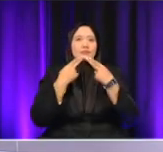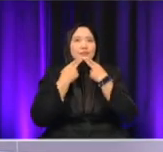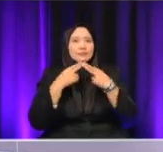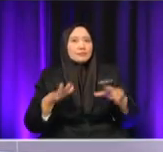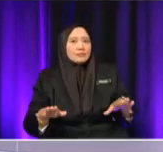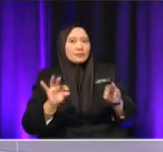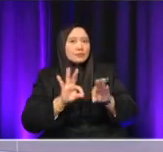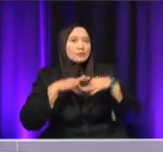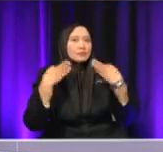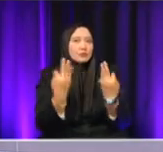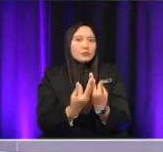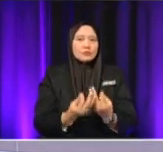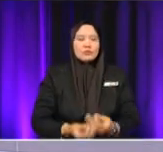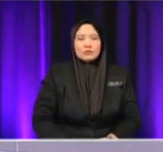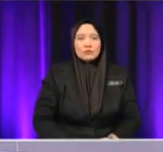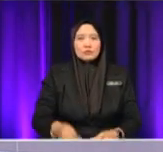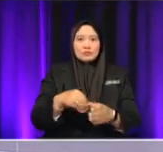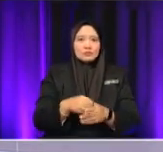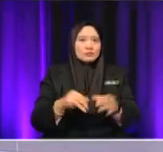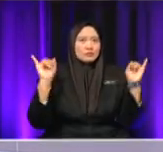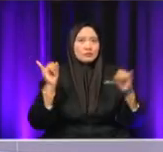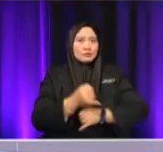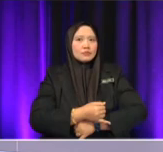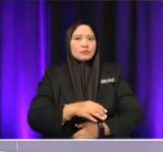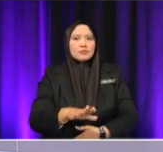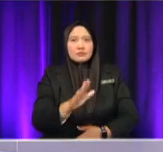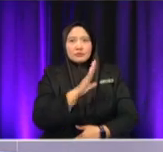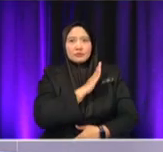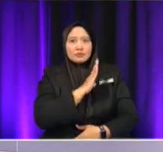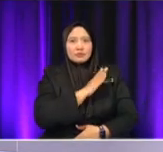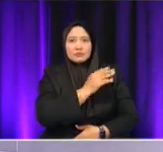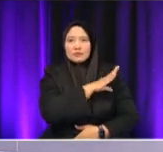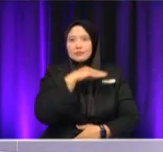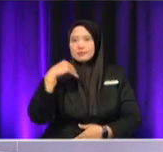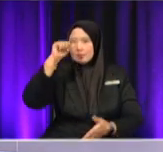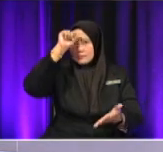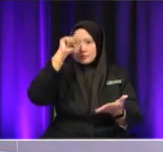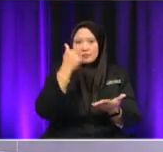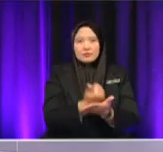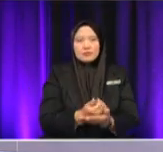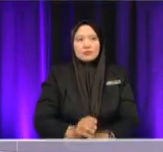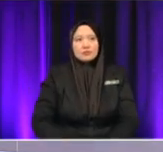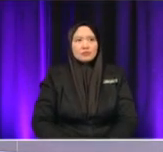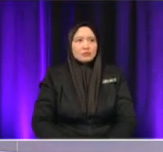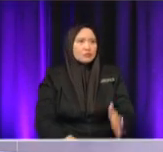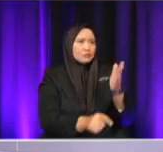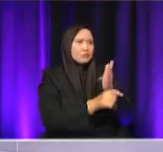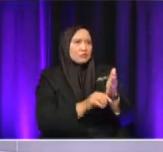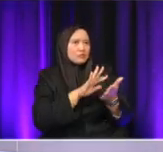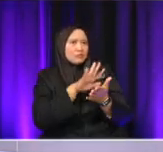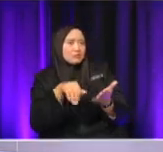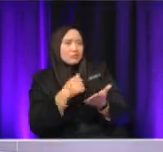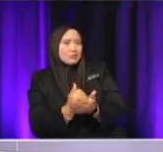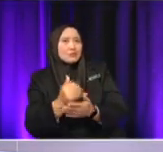akhlak dalam kitab muppo kepribadian keluarga yang Harmoni atama pula kalau kita tengok murid kita ini nampak lah terserah